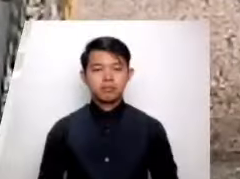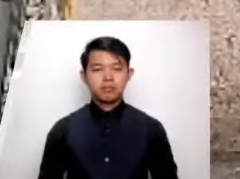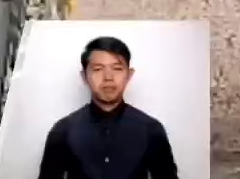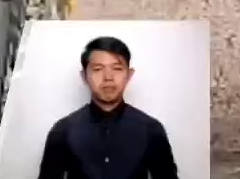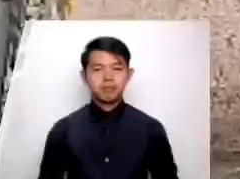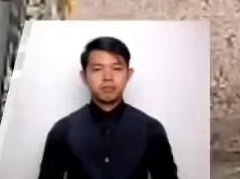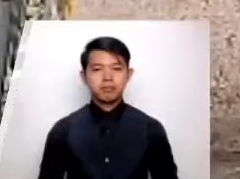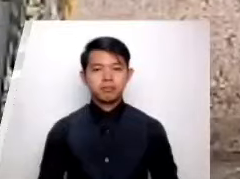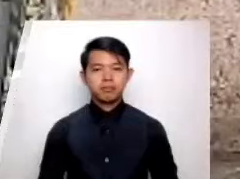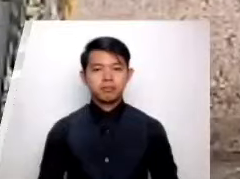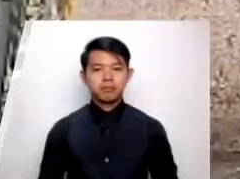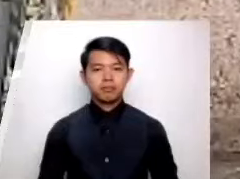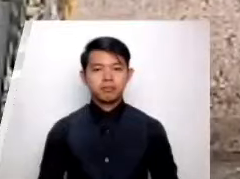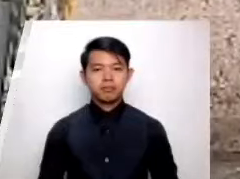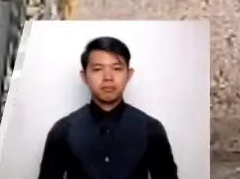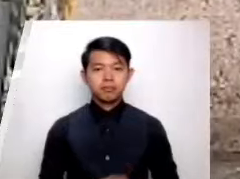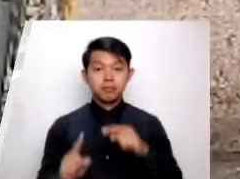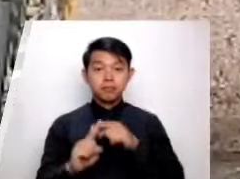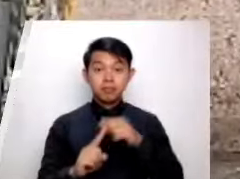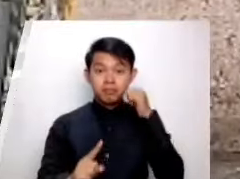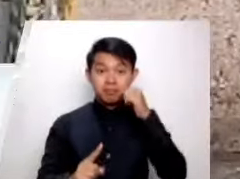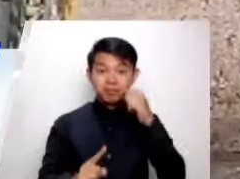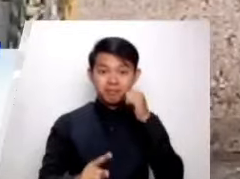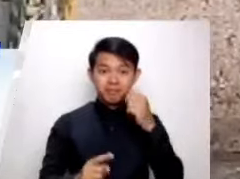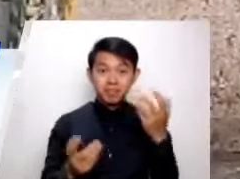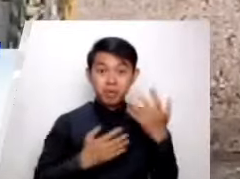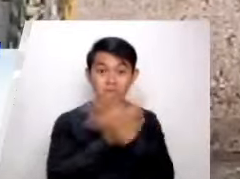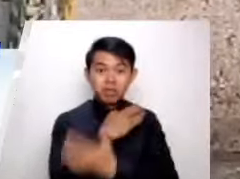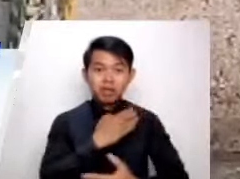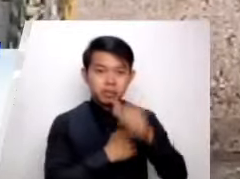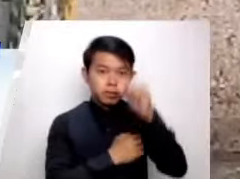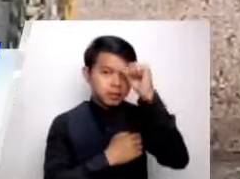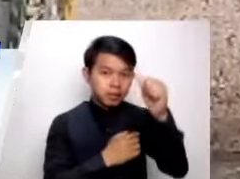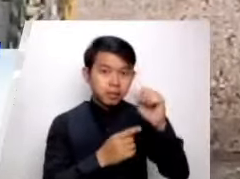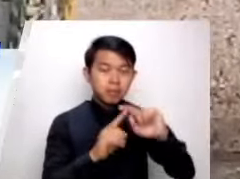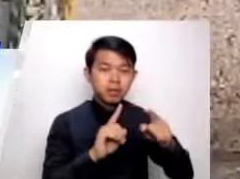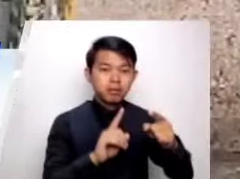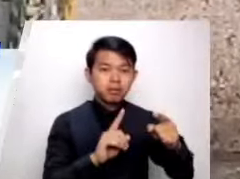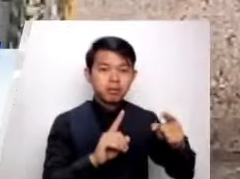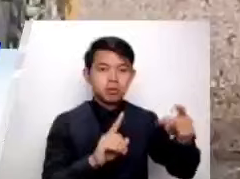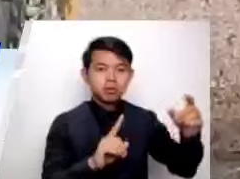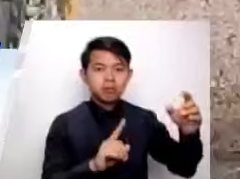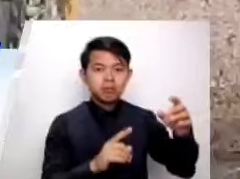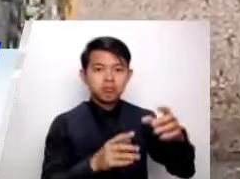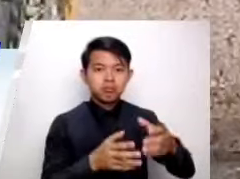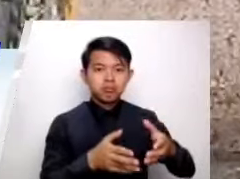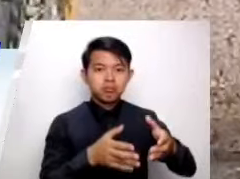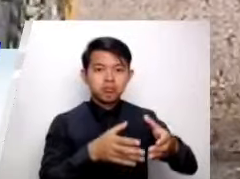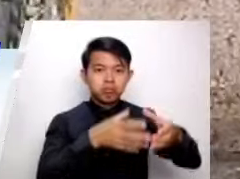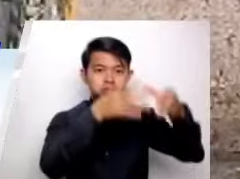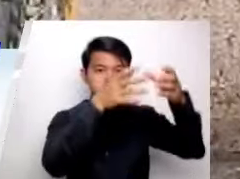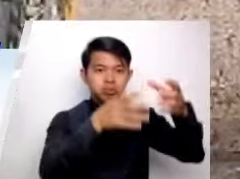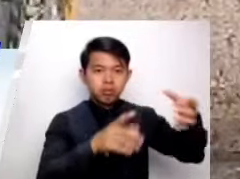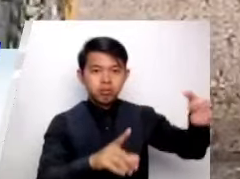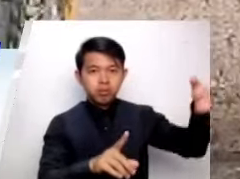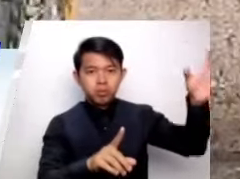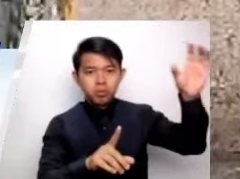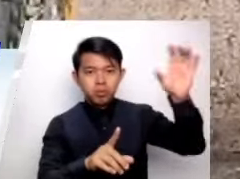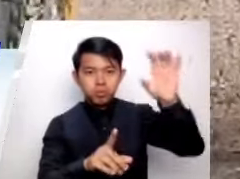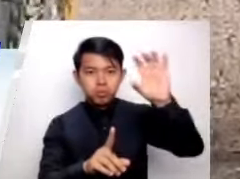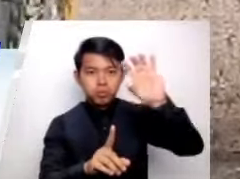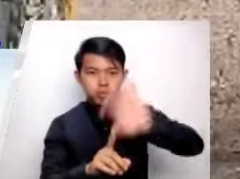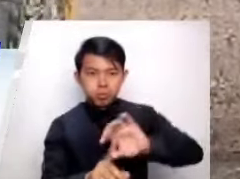Pauwi na ang babaeng yan sa India nang biglang bumagsak sa kanya ang isang tangke ng tubig. Napalabas ng bahay ang isang residente